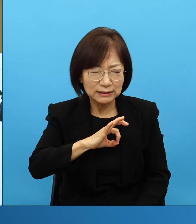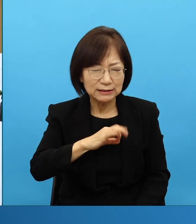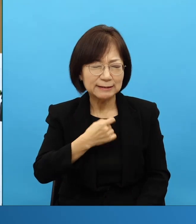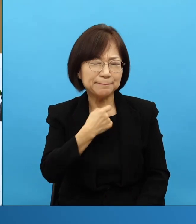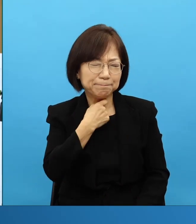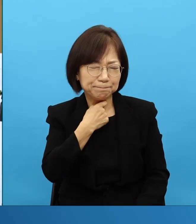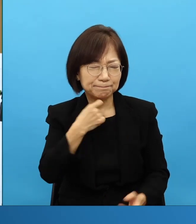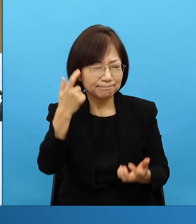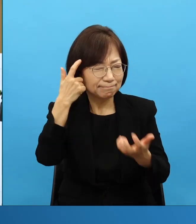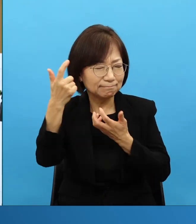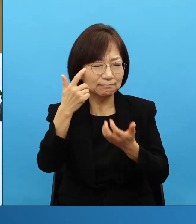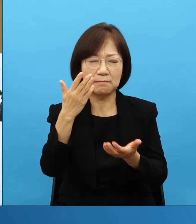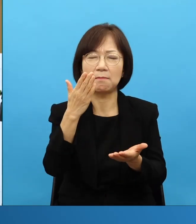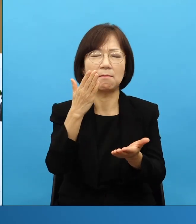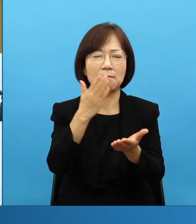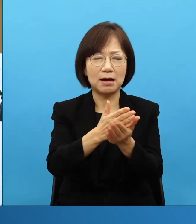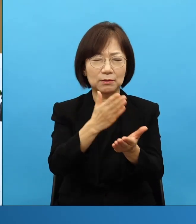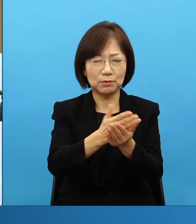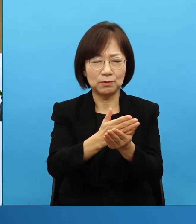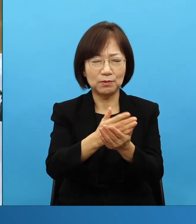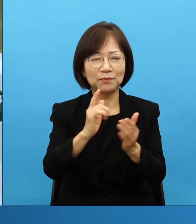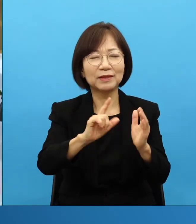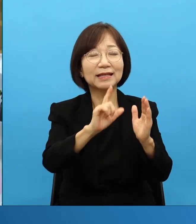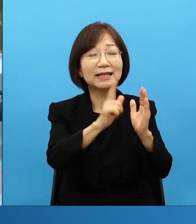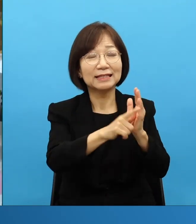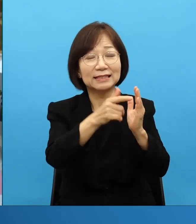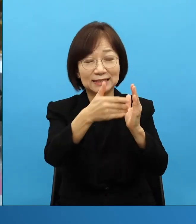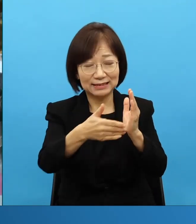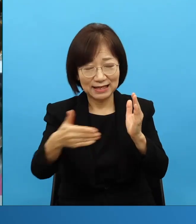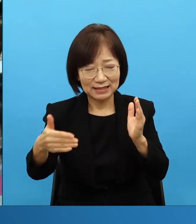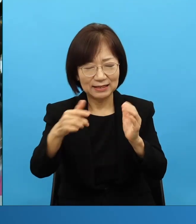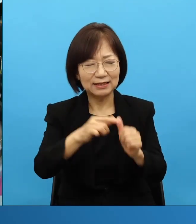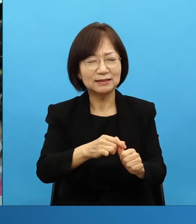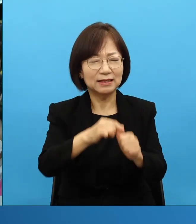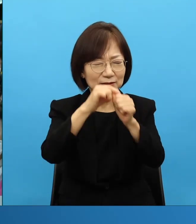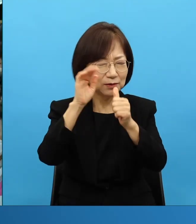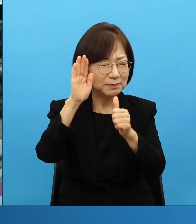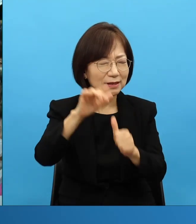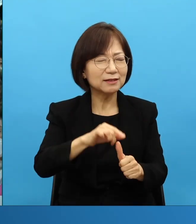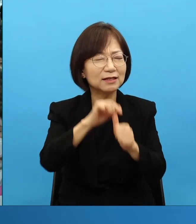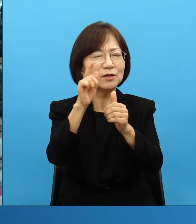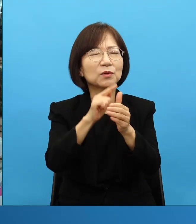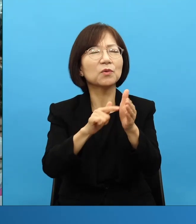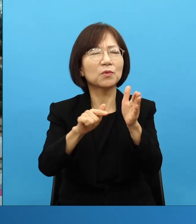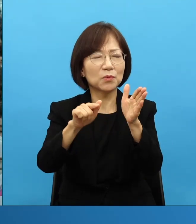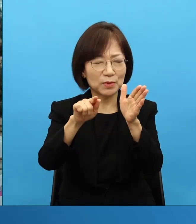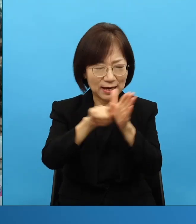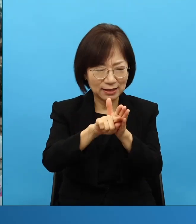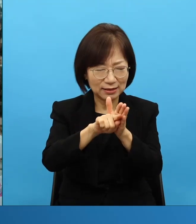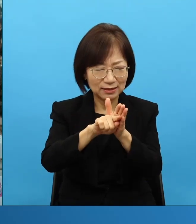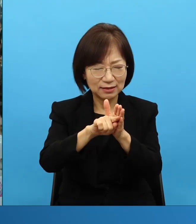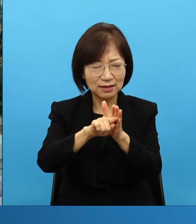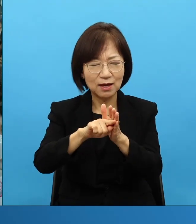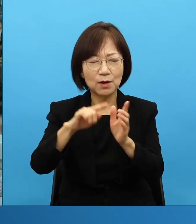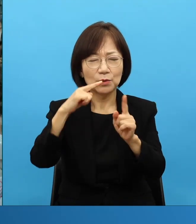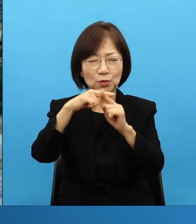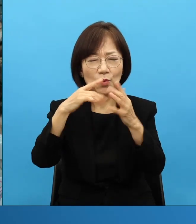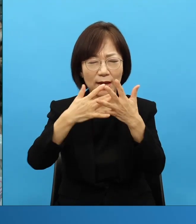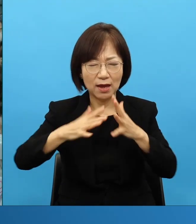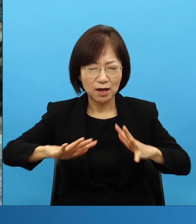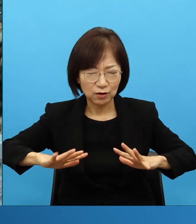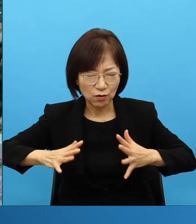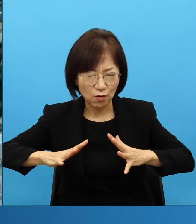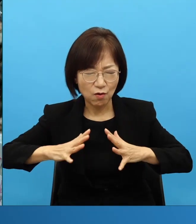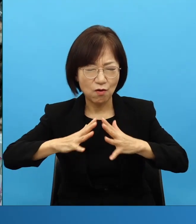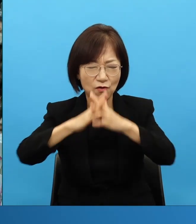성전 건축이 되게 하옵소서. May we be within 24-hour prayer of enjoying the answers of eternity, and may the constructions of our church not be based on our